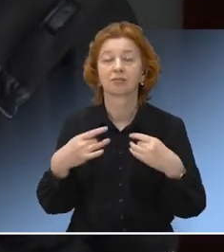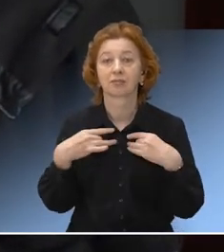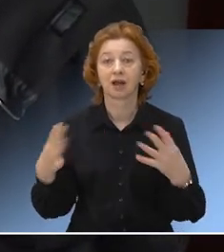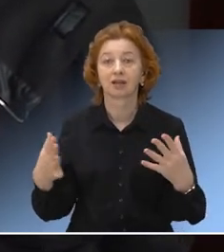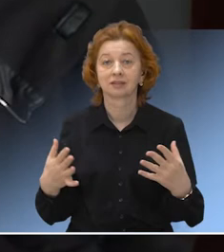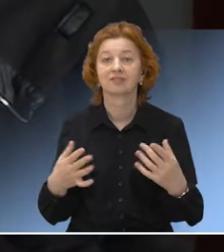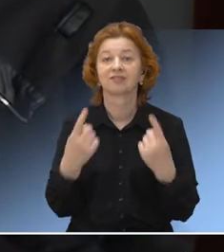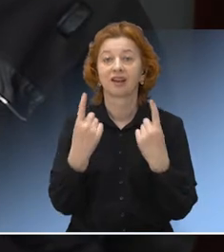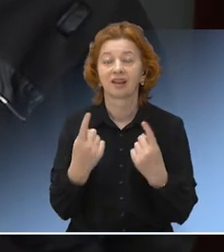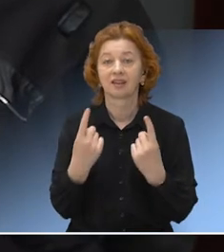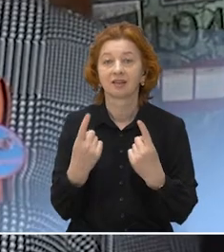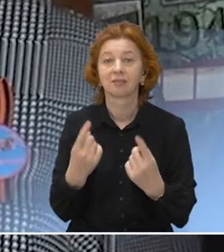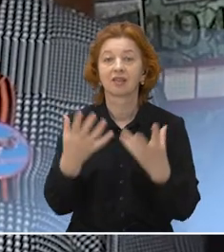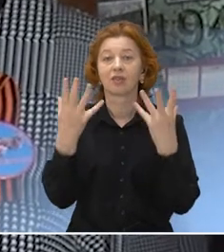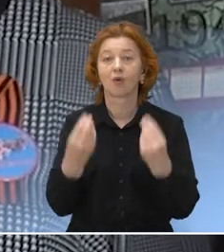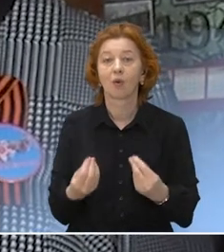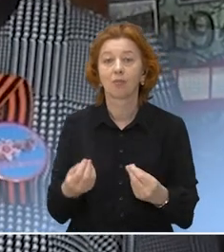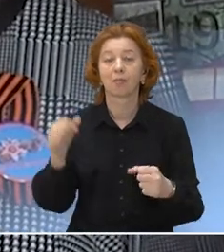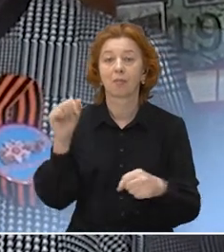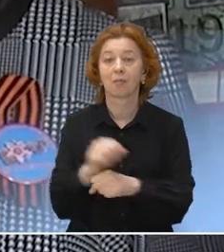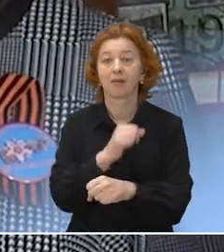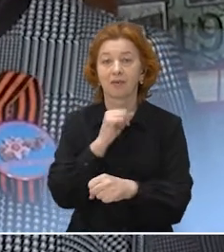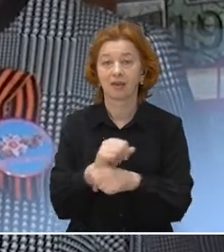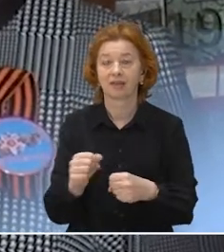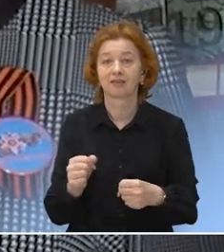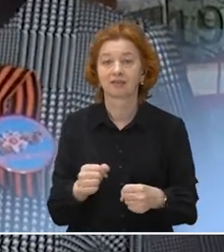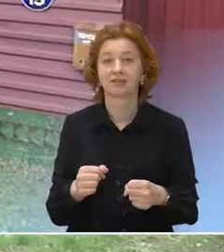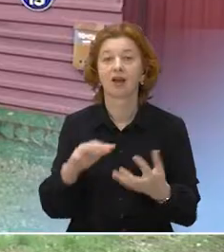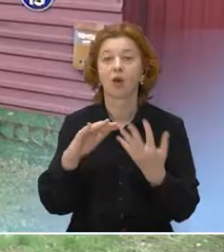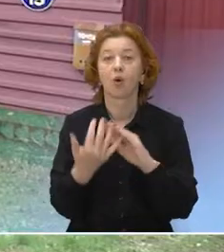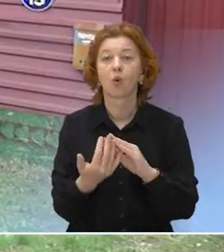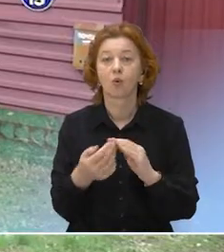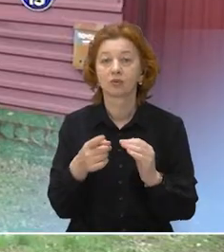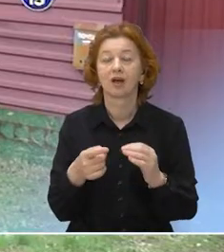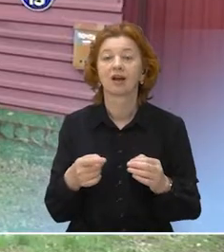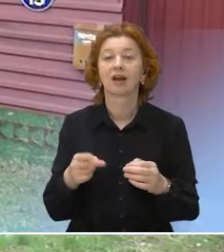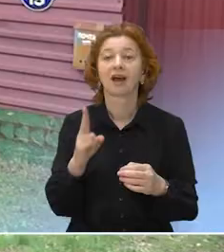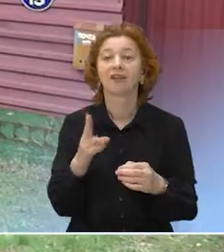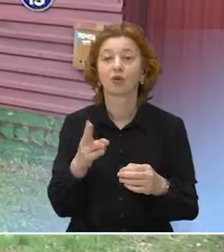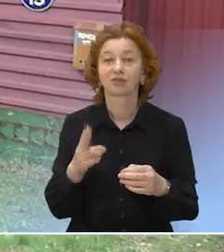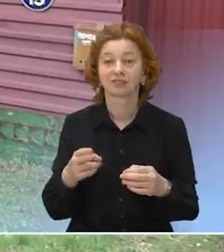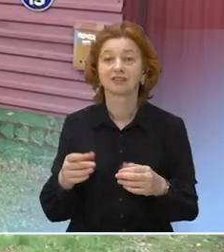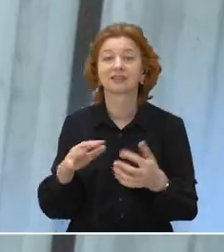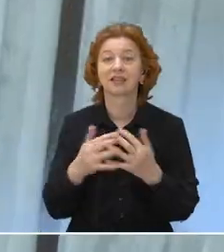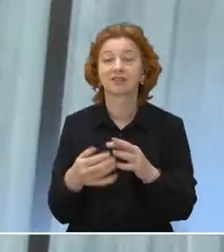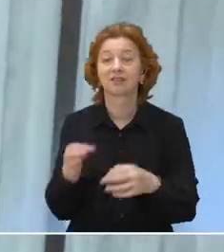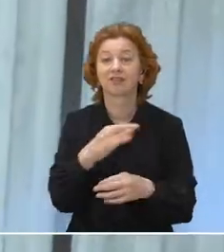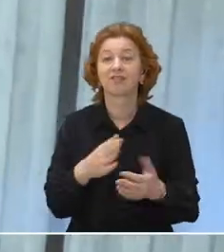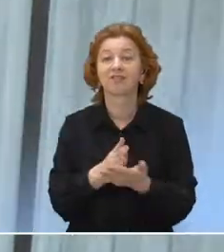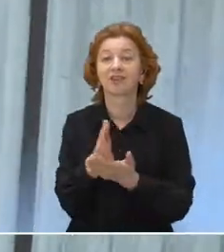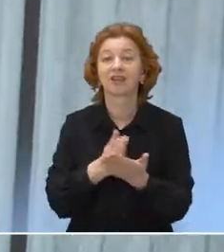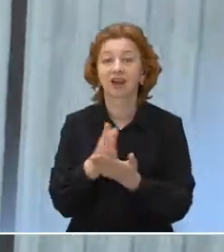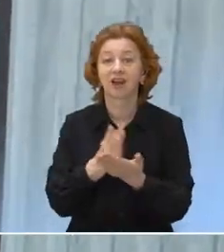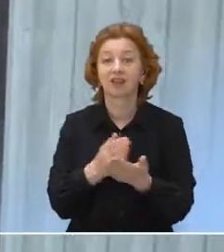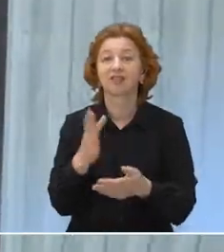приближающимся великим праздником – Днем Победы. В хутор Мельничный Криворожского сельского поселения к